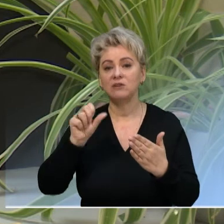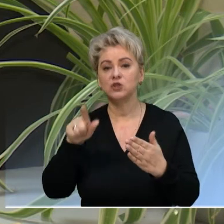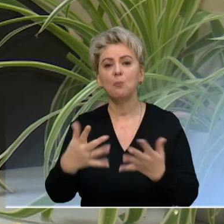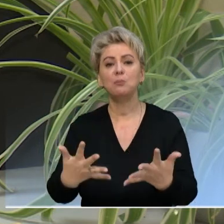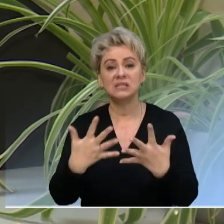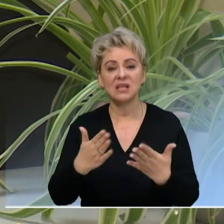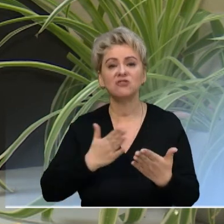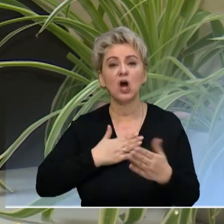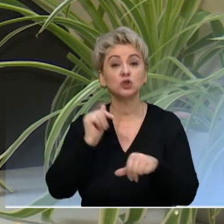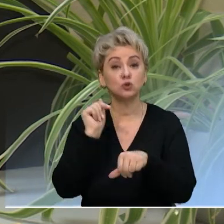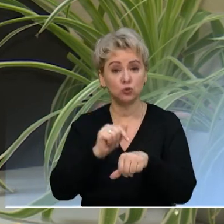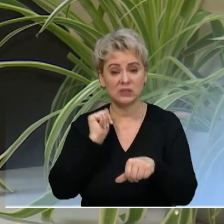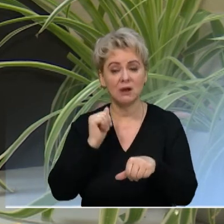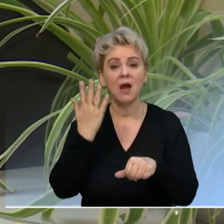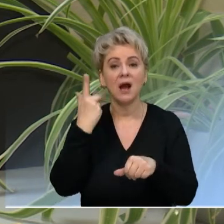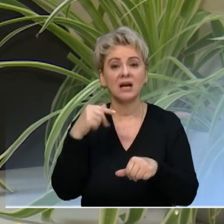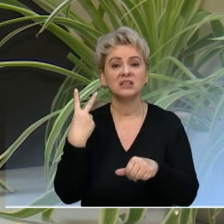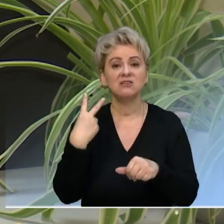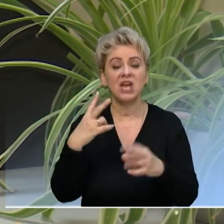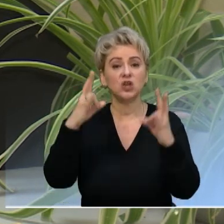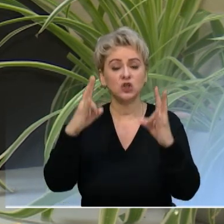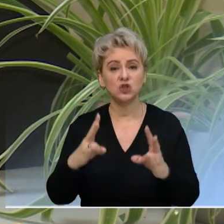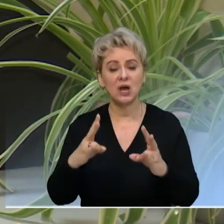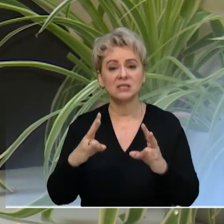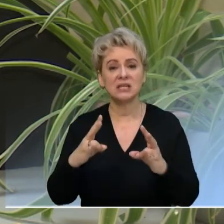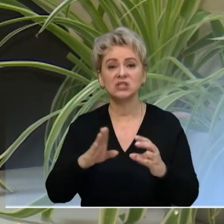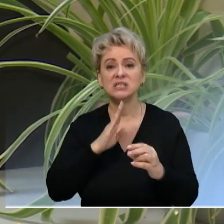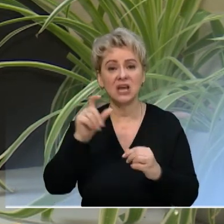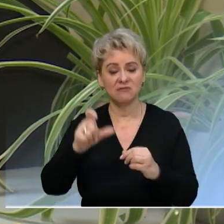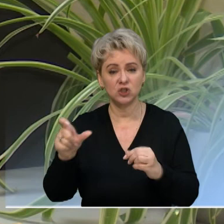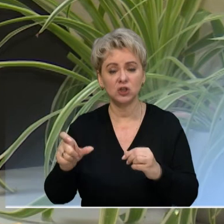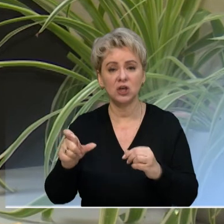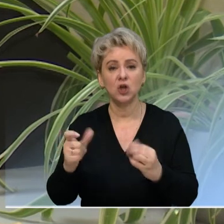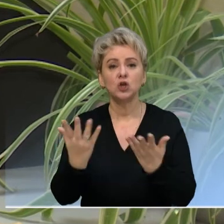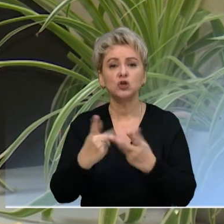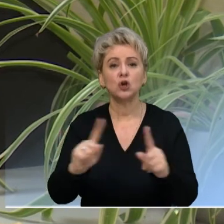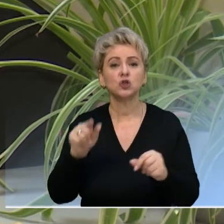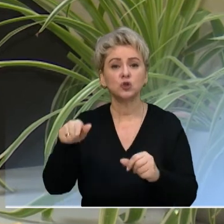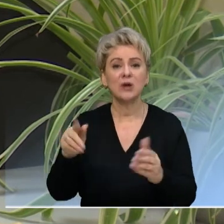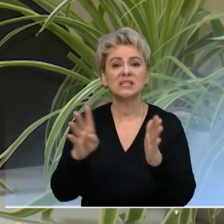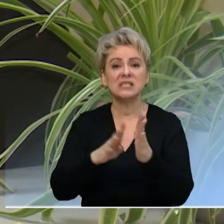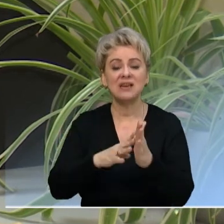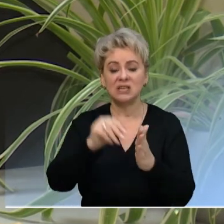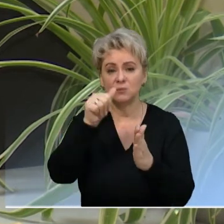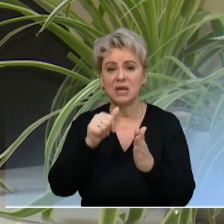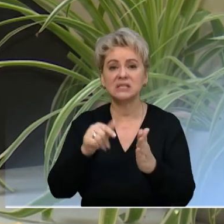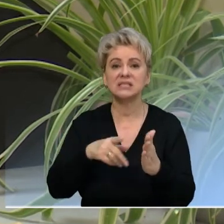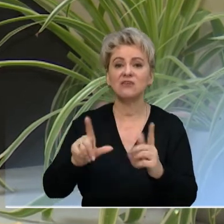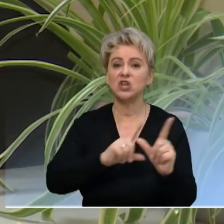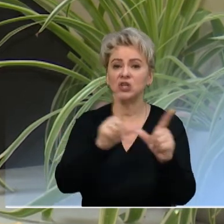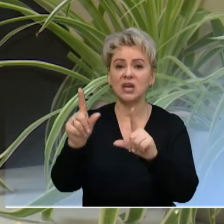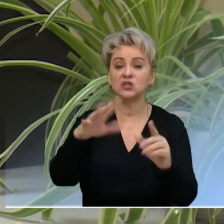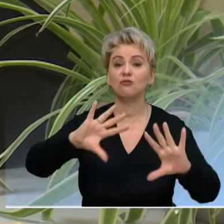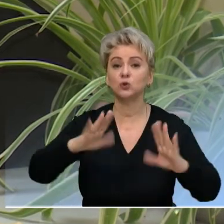себе представить наши чувства, когда две несчастных беспризорницы, шатающиеся уже 9 месяцев по дорогам Союза,